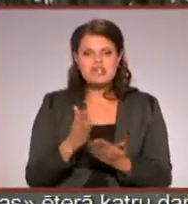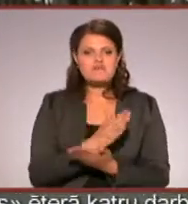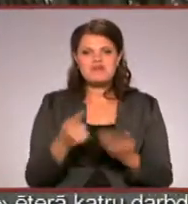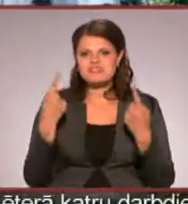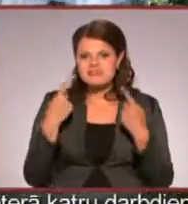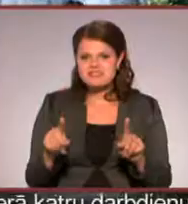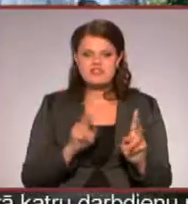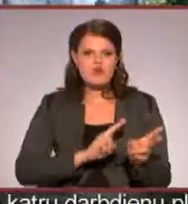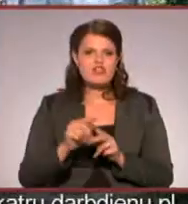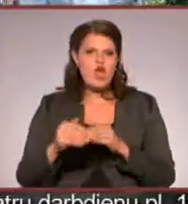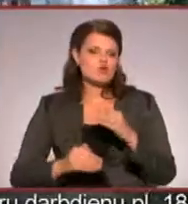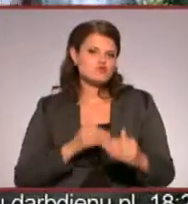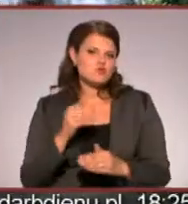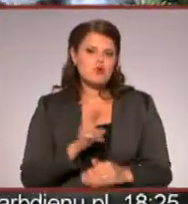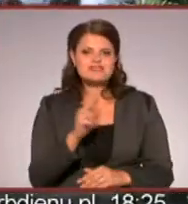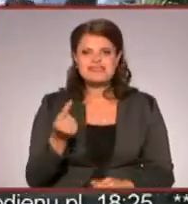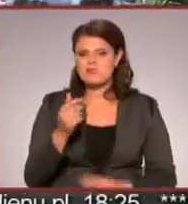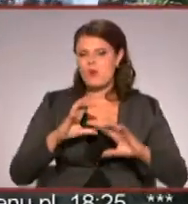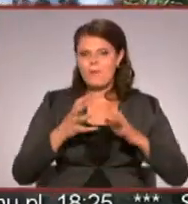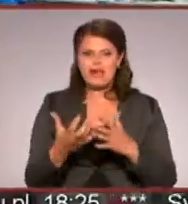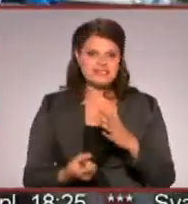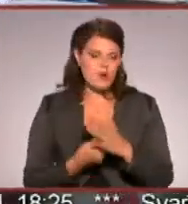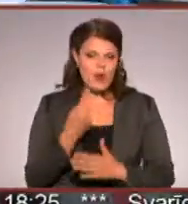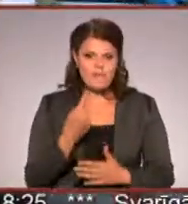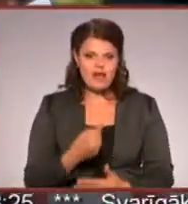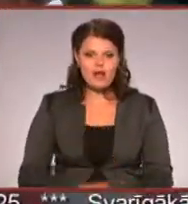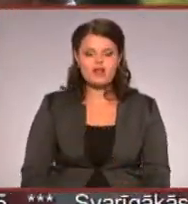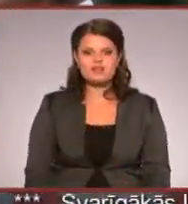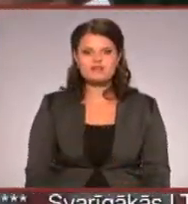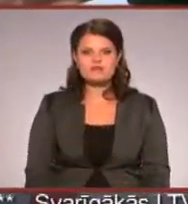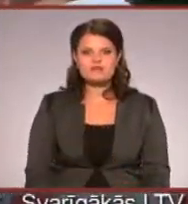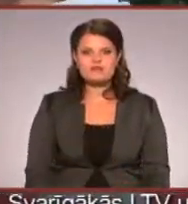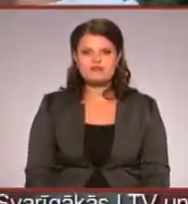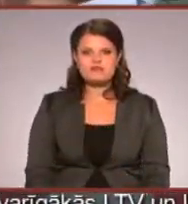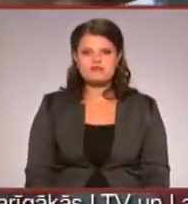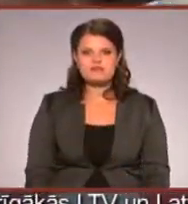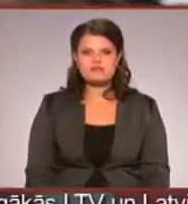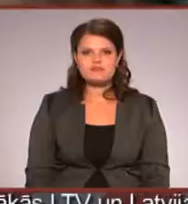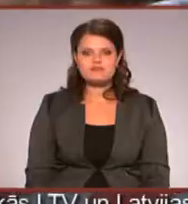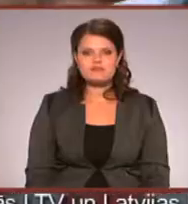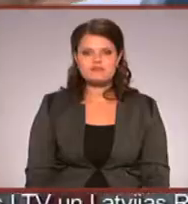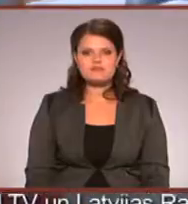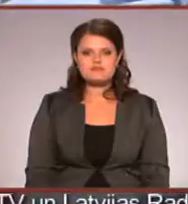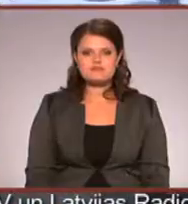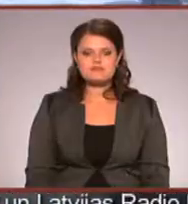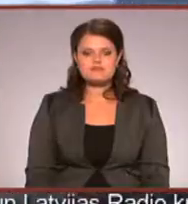jaunu horeogrāfiju, kura tikko ir pasaulē parādījusies. Bigom.